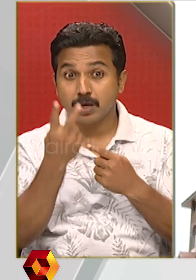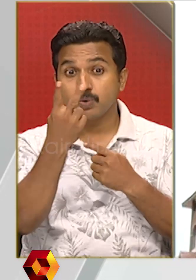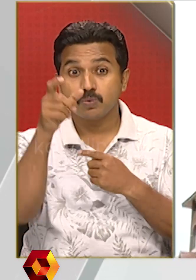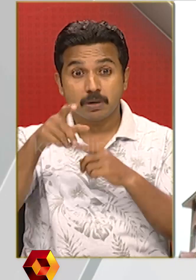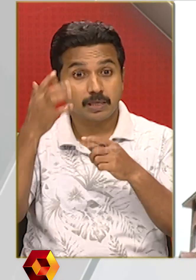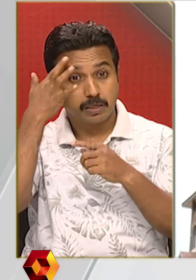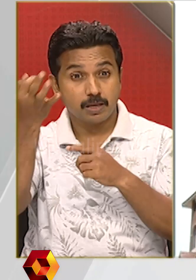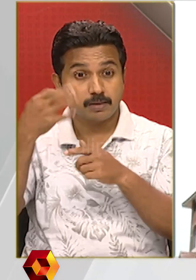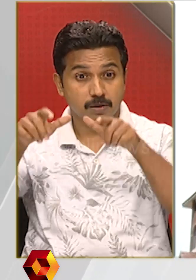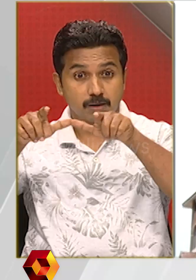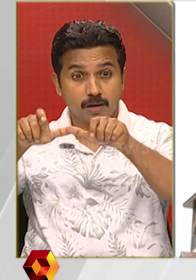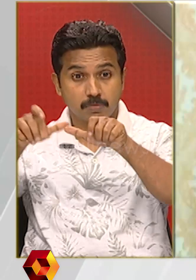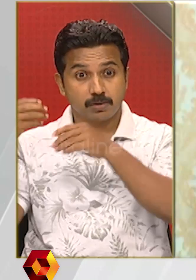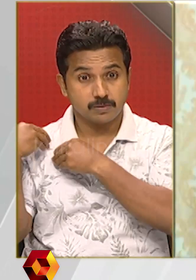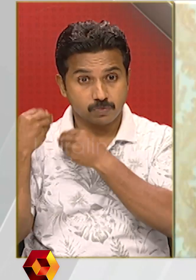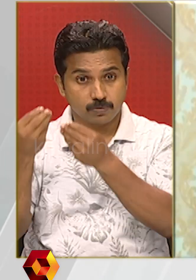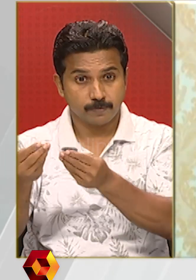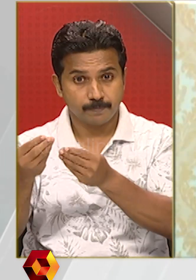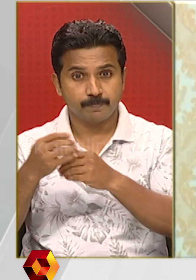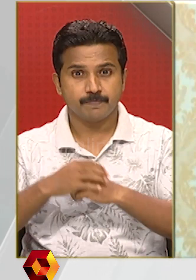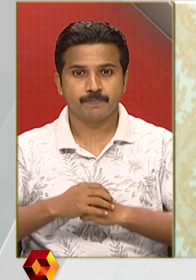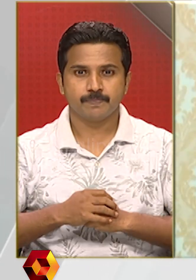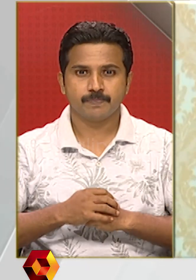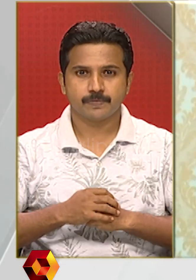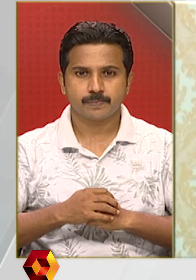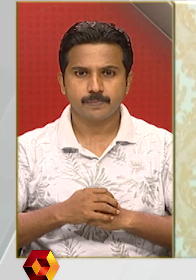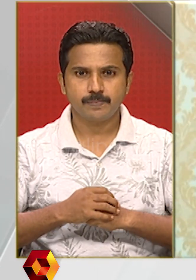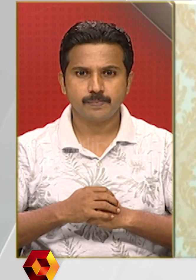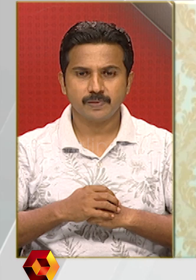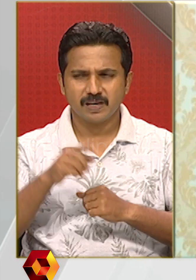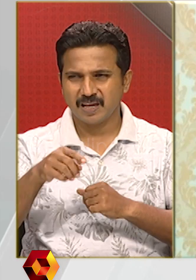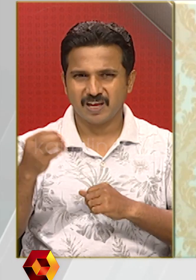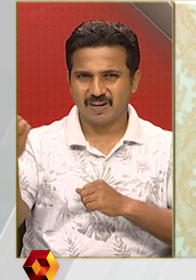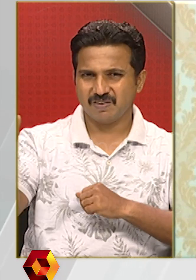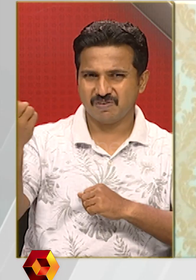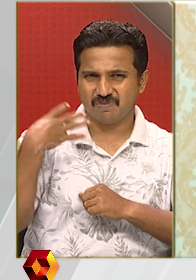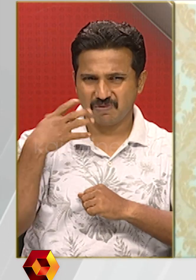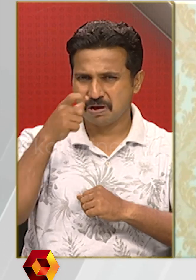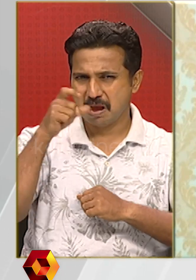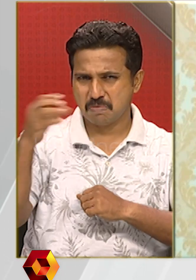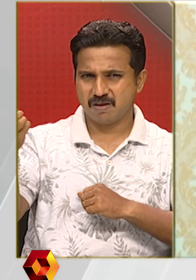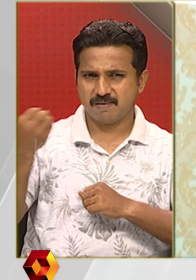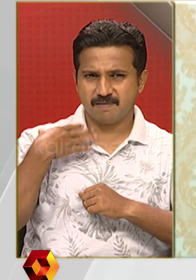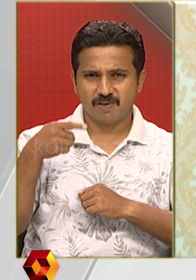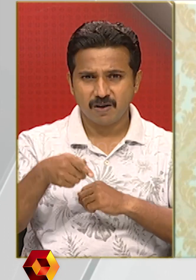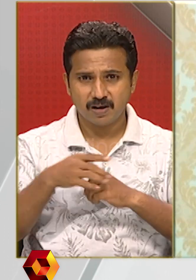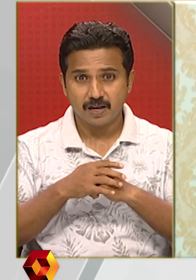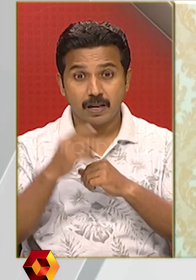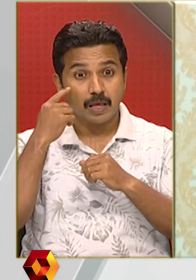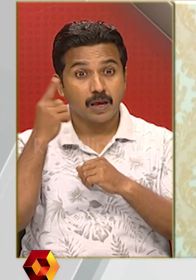സമിതിയെ നിയോഗിച്ചതായും വി സി വ്യക്തമാക്കി. അതിൽ ഒരു ആരോപണം വന്നത് കണ്ണൂർ സർവകലാശാല